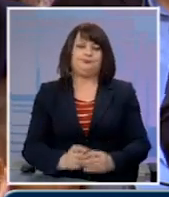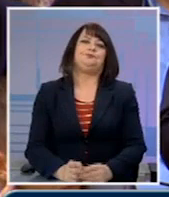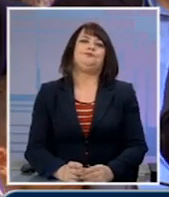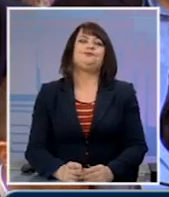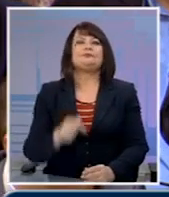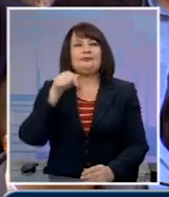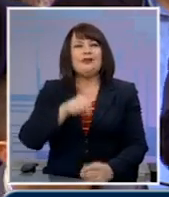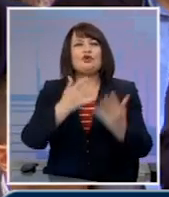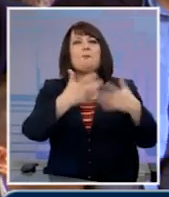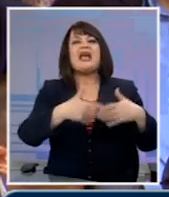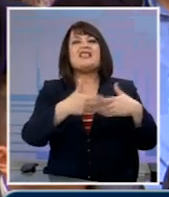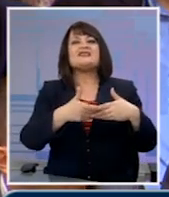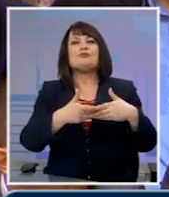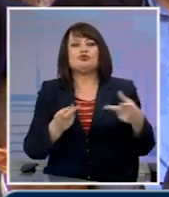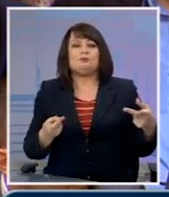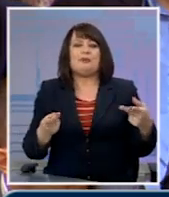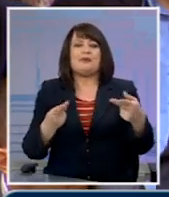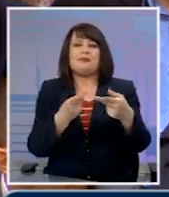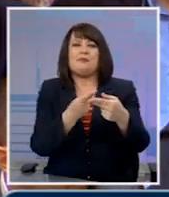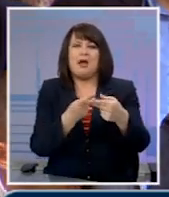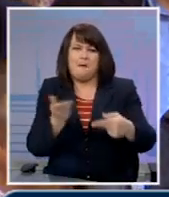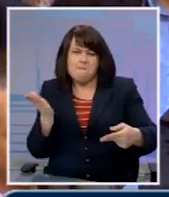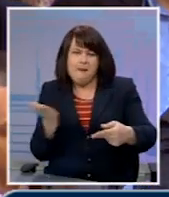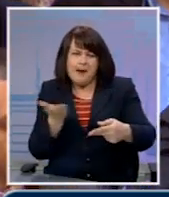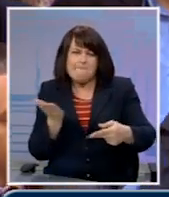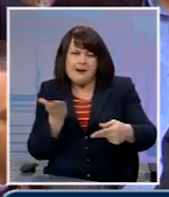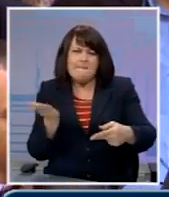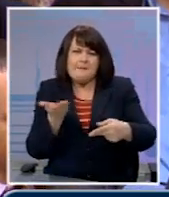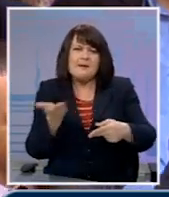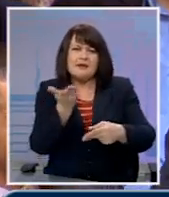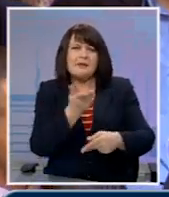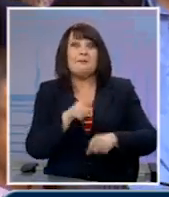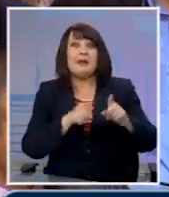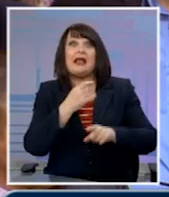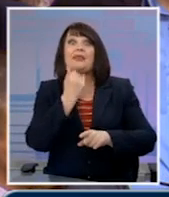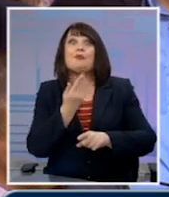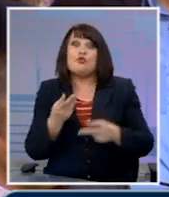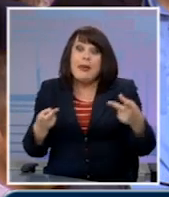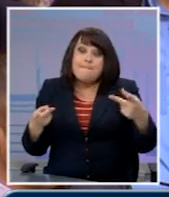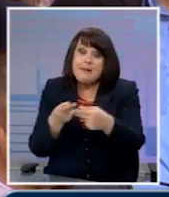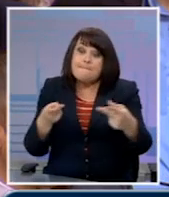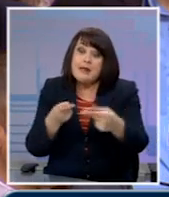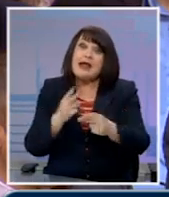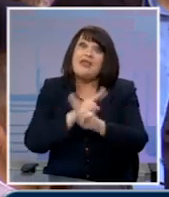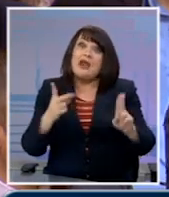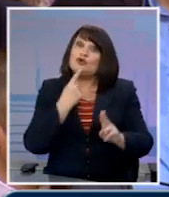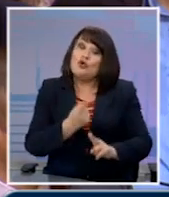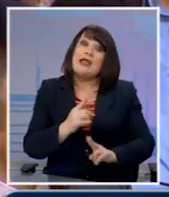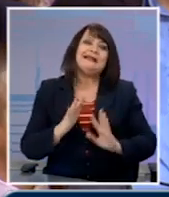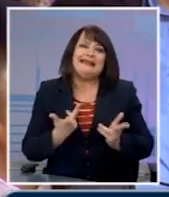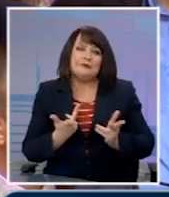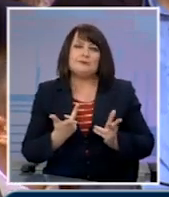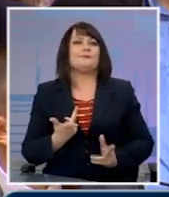ο κόφτης αυτός έχει και εξαιρέσεις κάποια πράγματα δεν μπορούν να περικοπούν και ορίζονται σαφώς